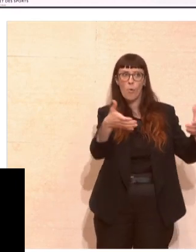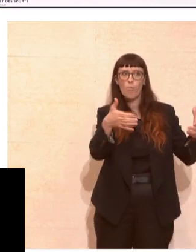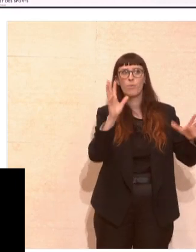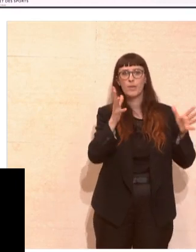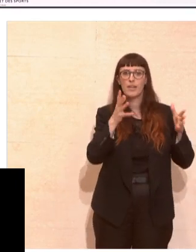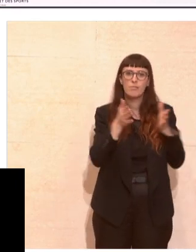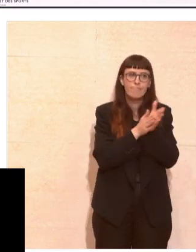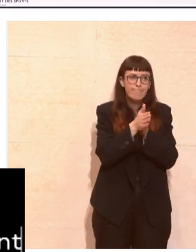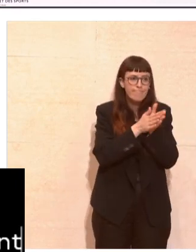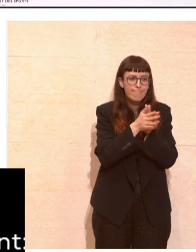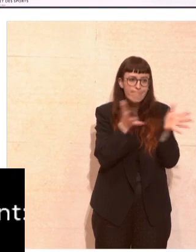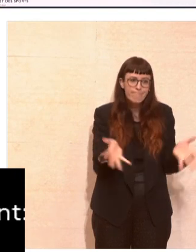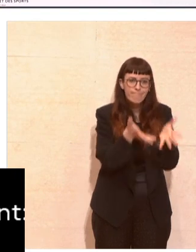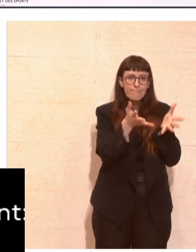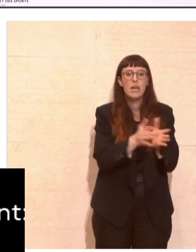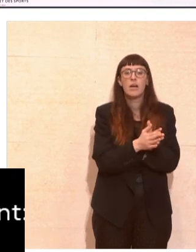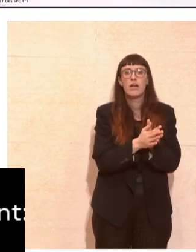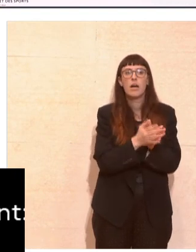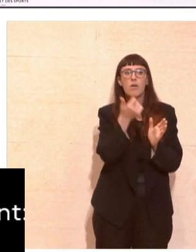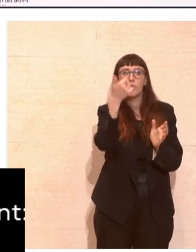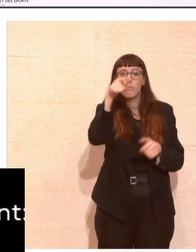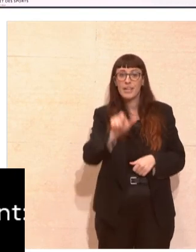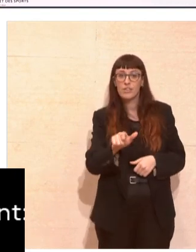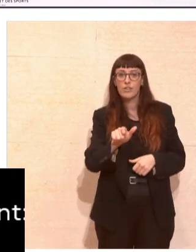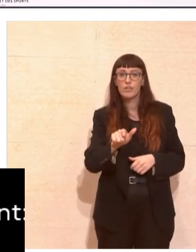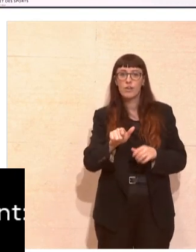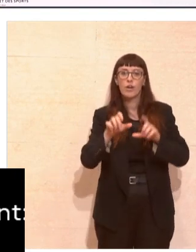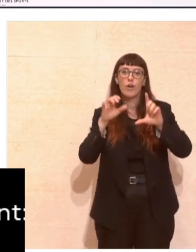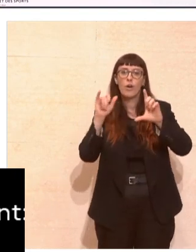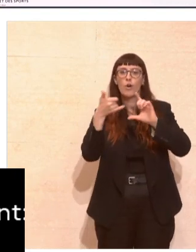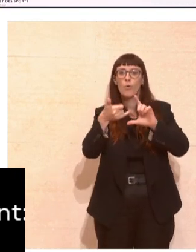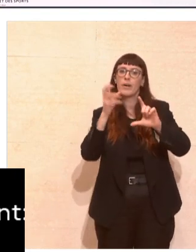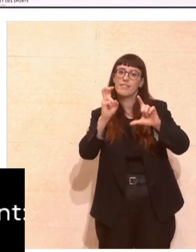si personne de la classe est sur le réseau WhatsApp le soir, c'est